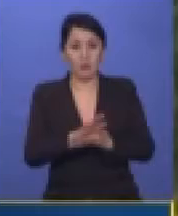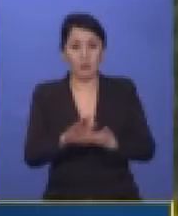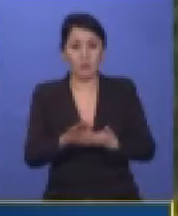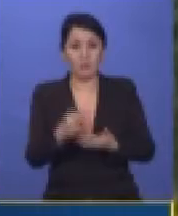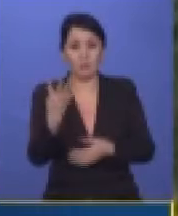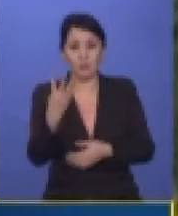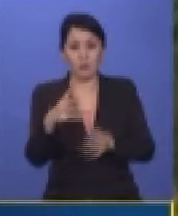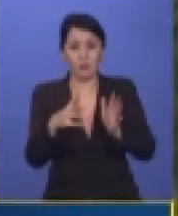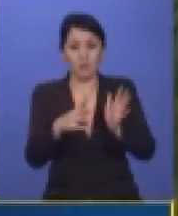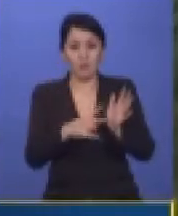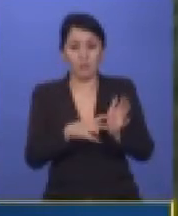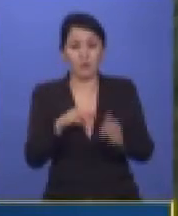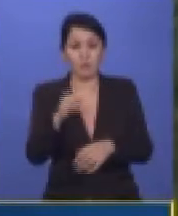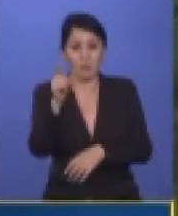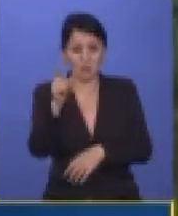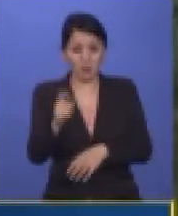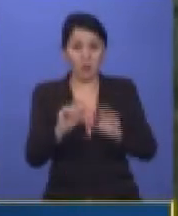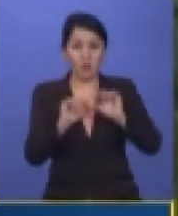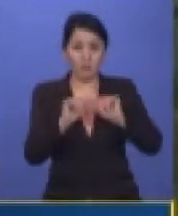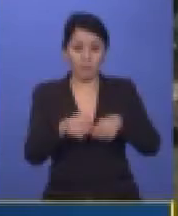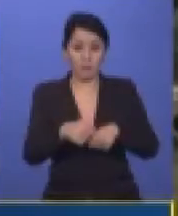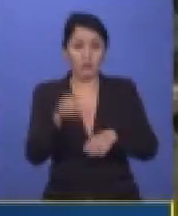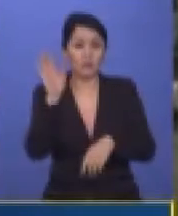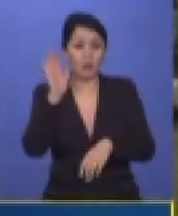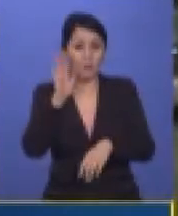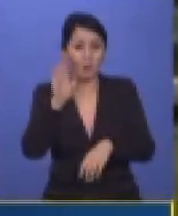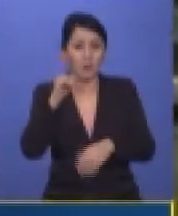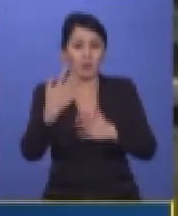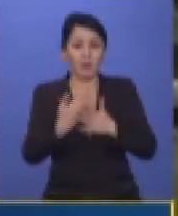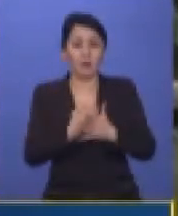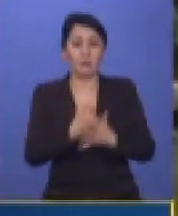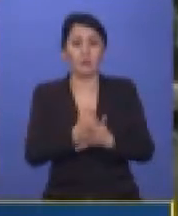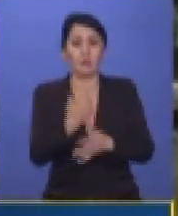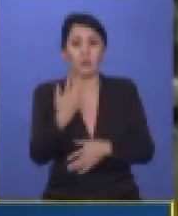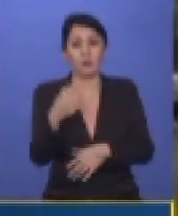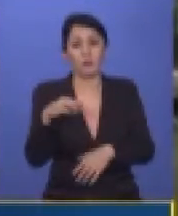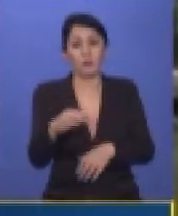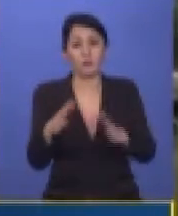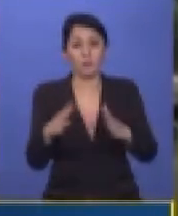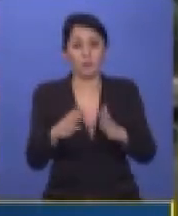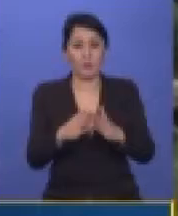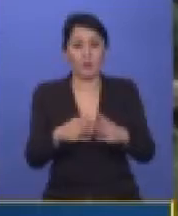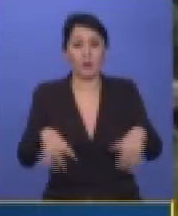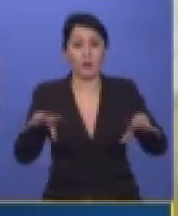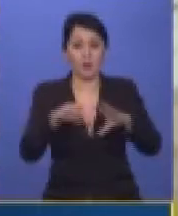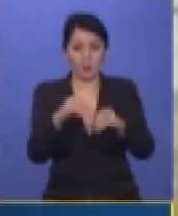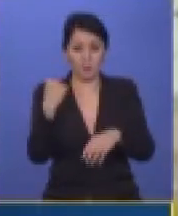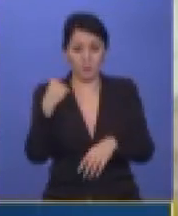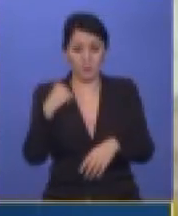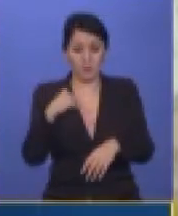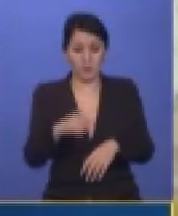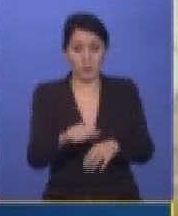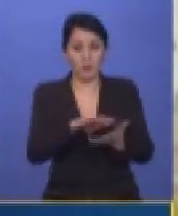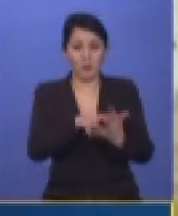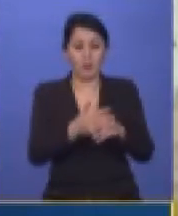населения 48 тысяч человек. Возможность подключиться к воде получили порядка 3000 домов. В целом ожидается, что доступ